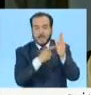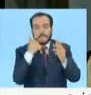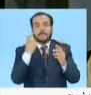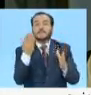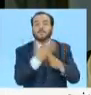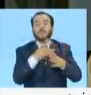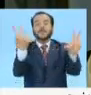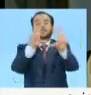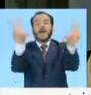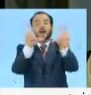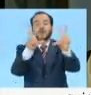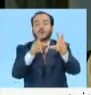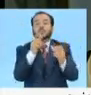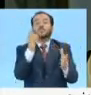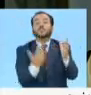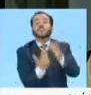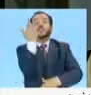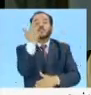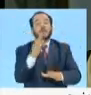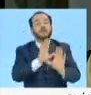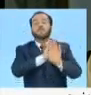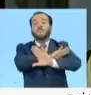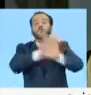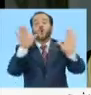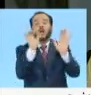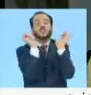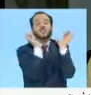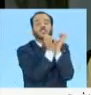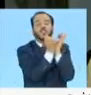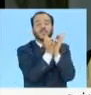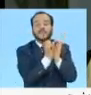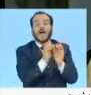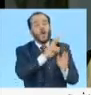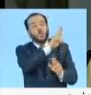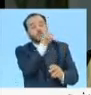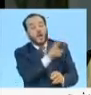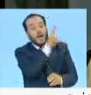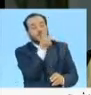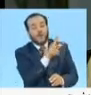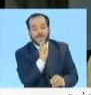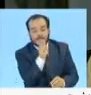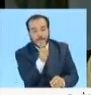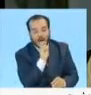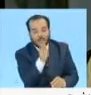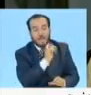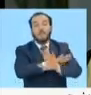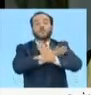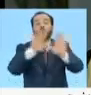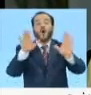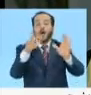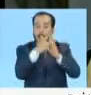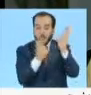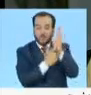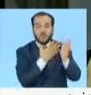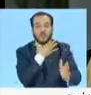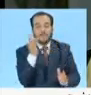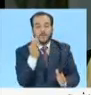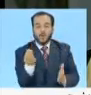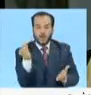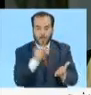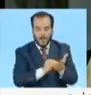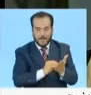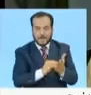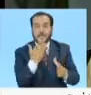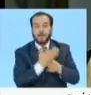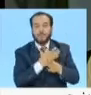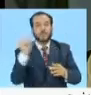قانون للصحافة والنشر يمنع سجن أو مساءلة الصحفي وضمن